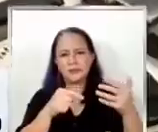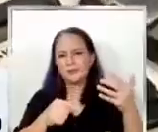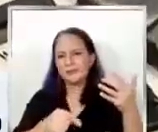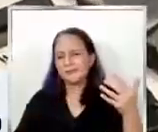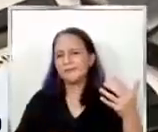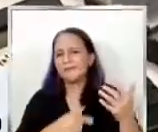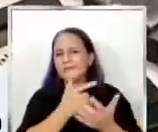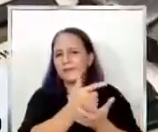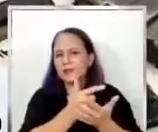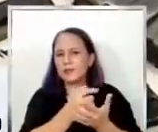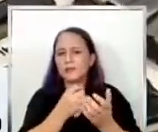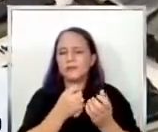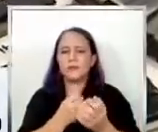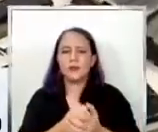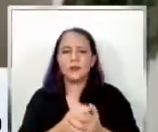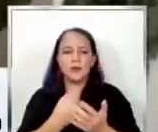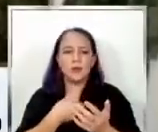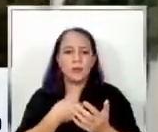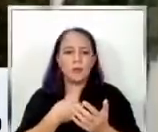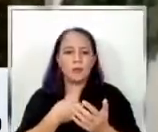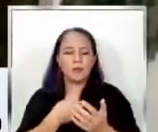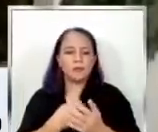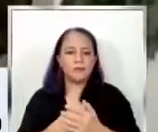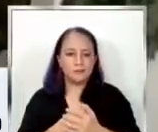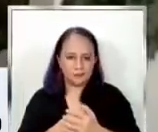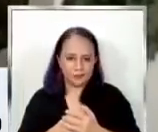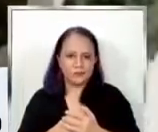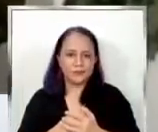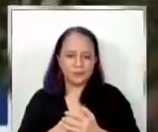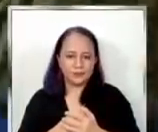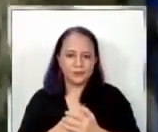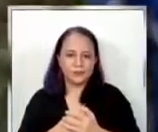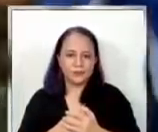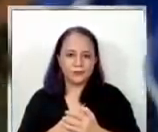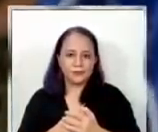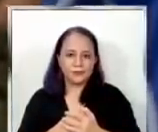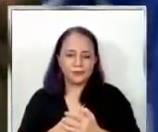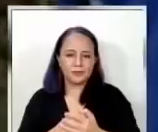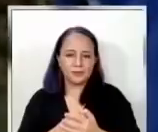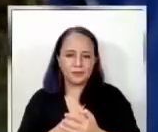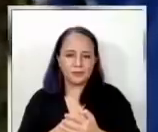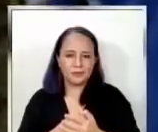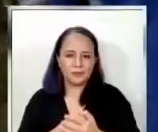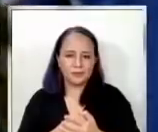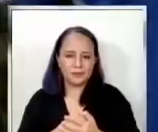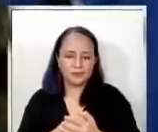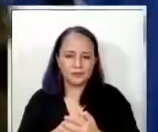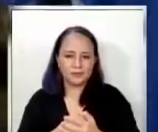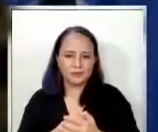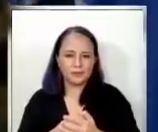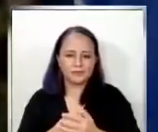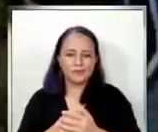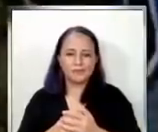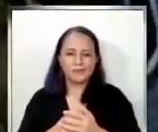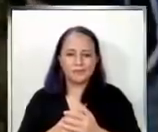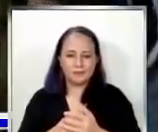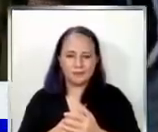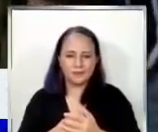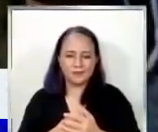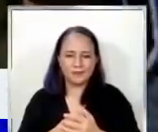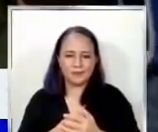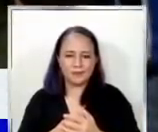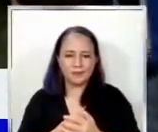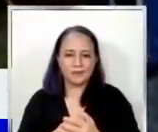bala, pampasabog at iba pa. AK-47. Ano mo ba itong scope lang? Ito lang ha?